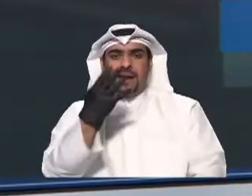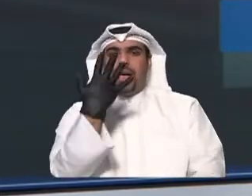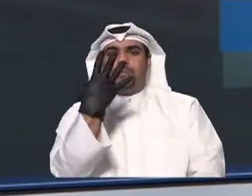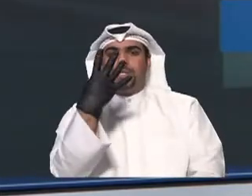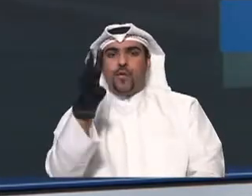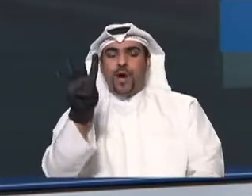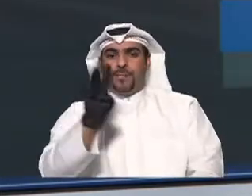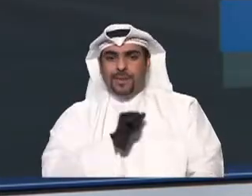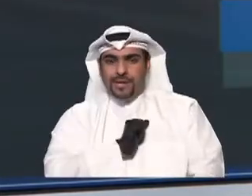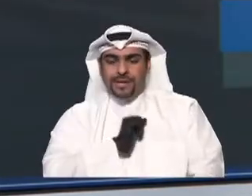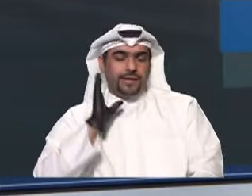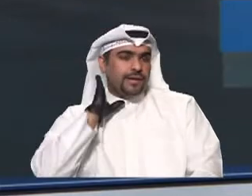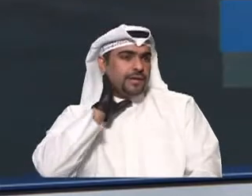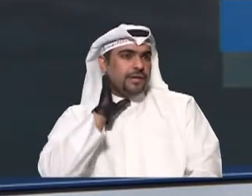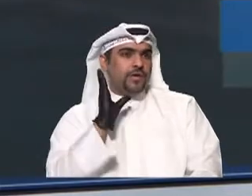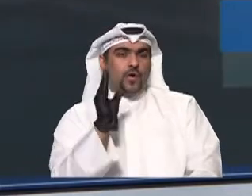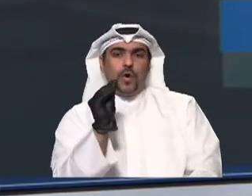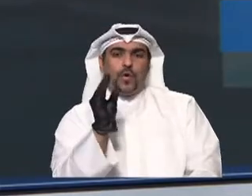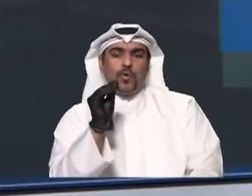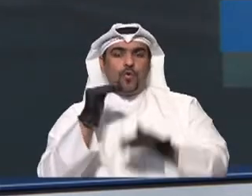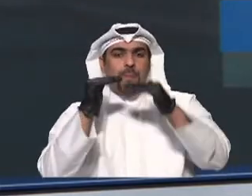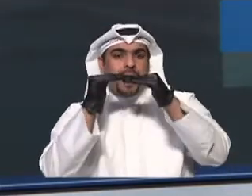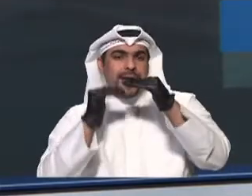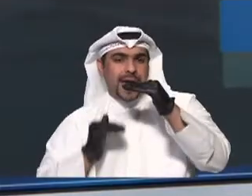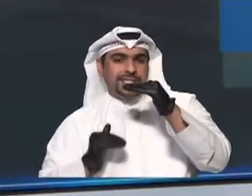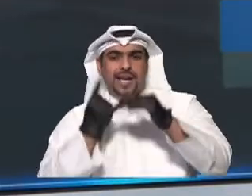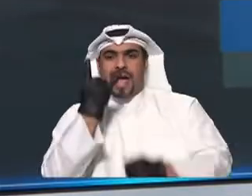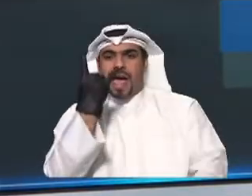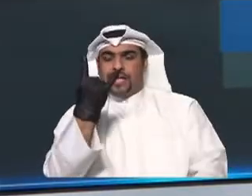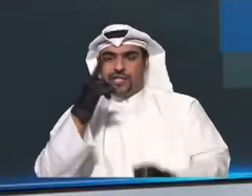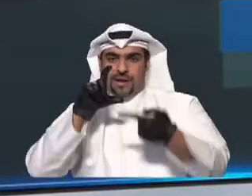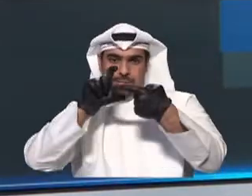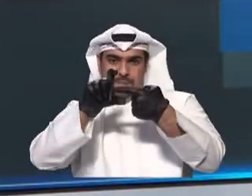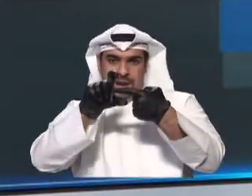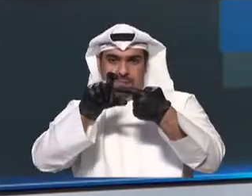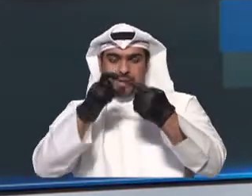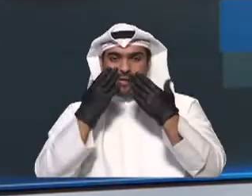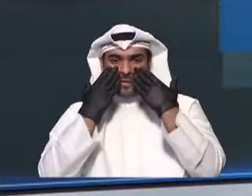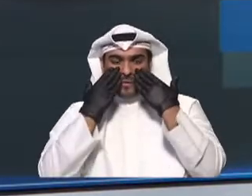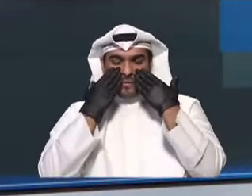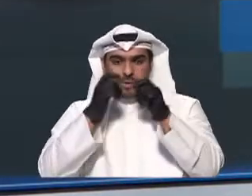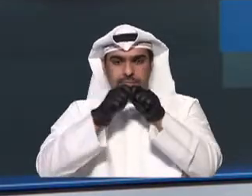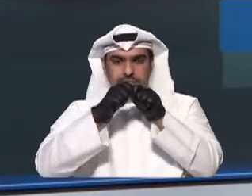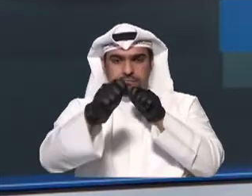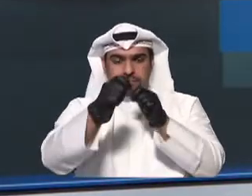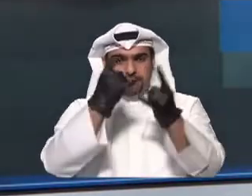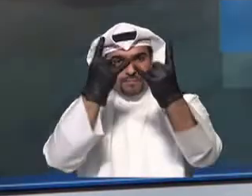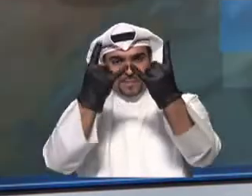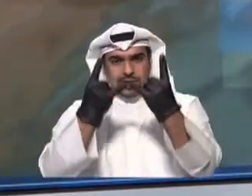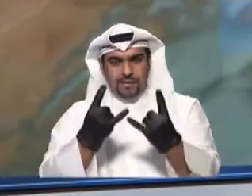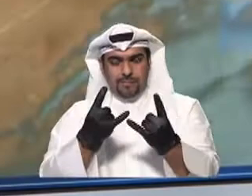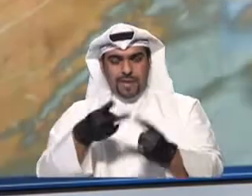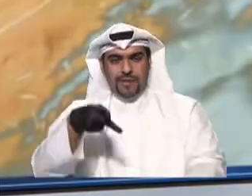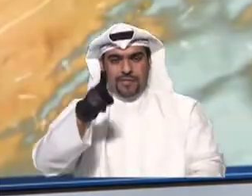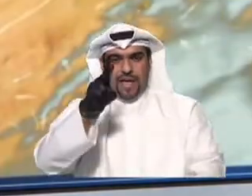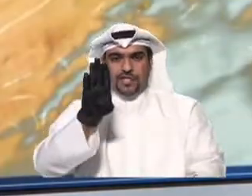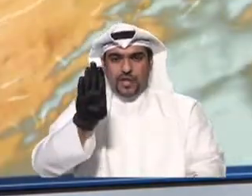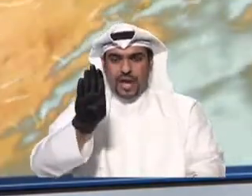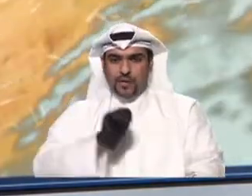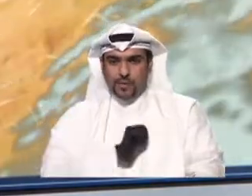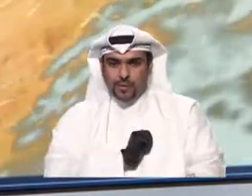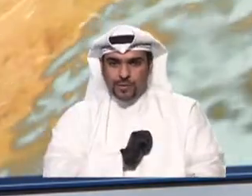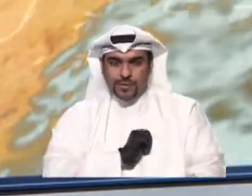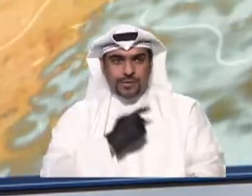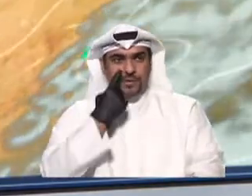مئوية، رطوبة نسبية متدنية من نوع ما 10%، بالنسبة للرؤية الأفقية جيدة 12 كيلو. صورة الأقمار الصناعية